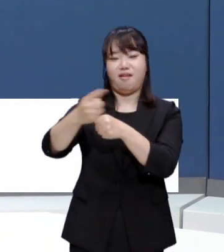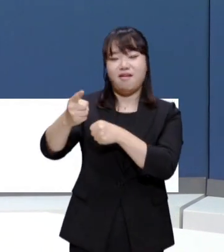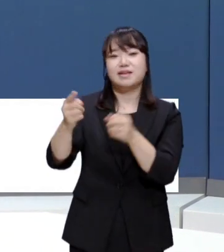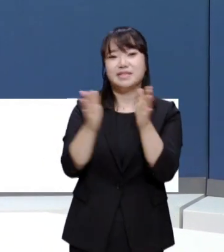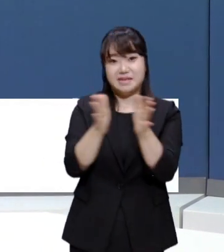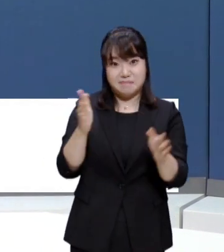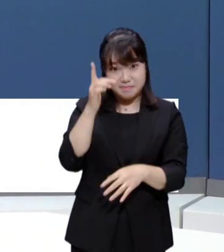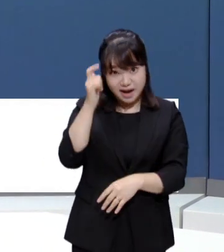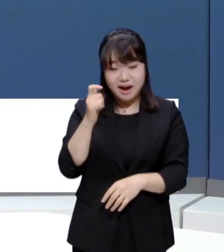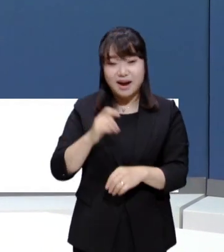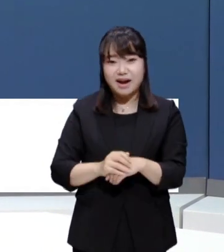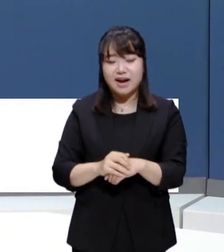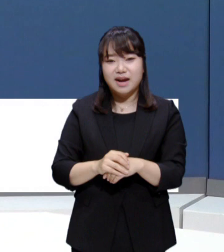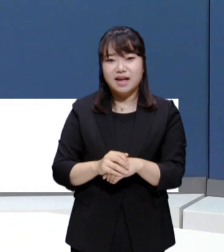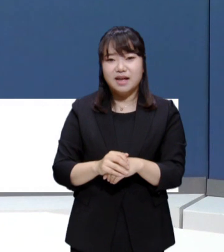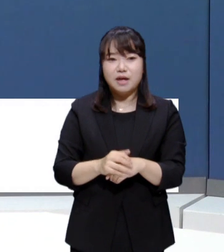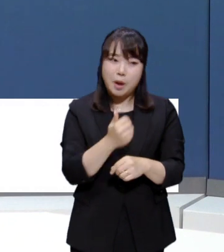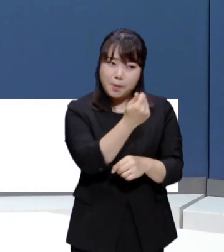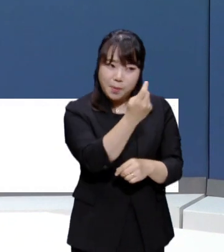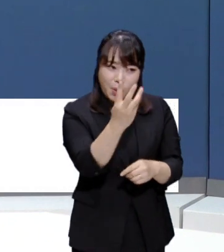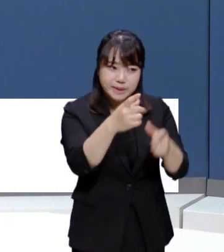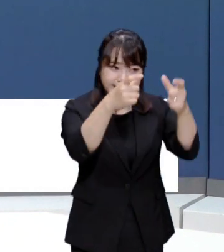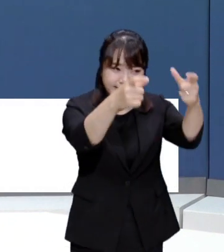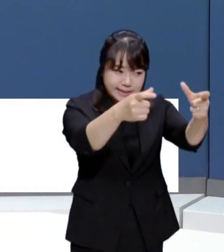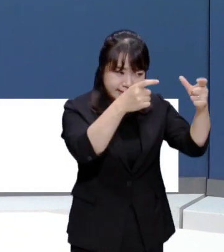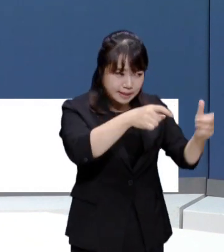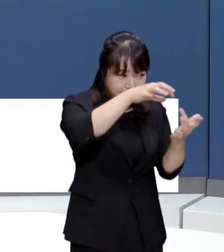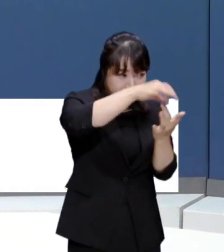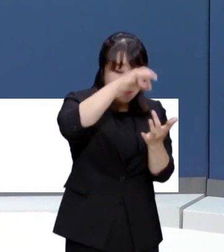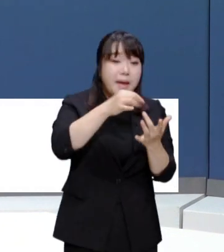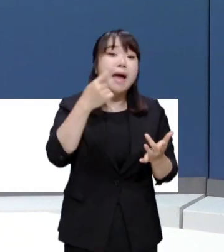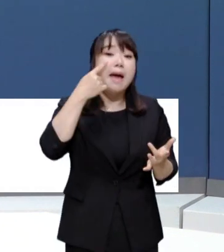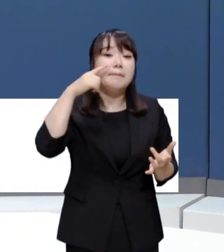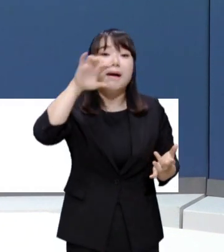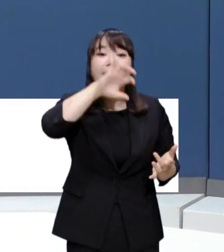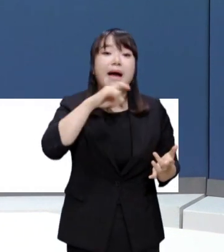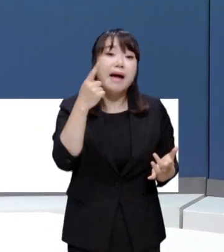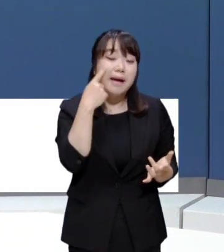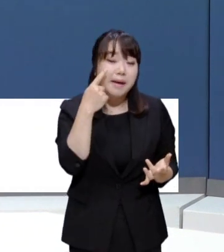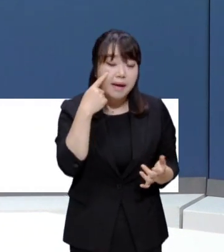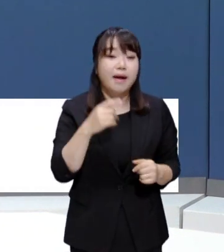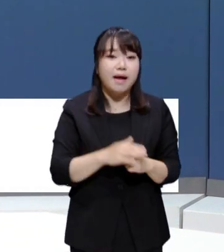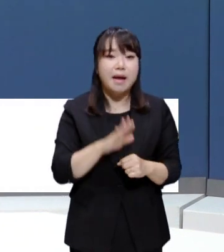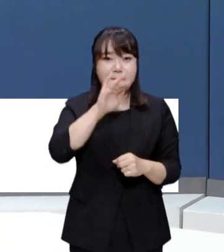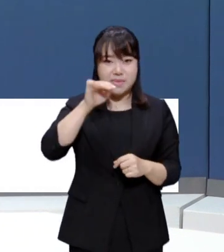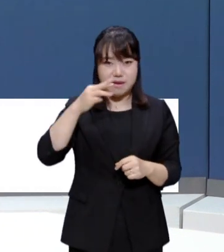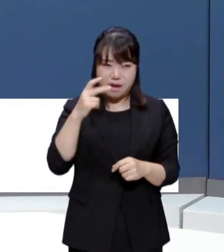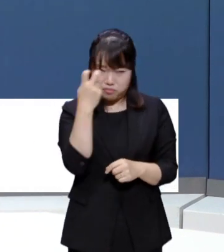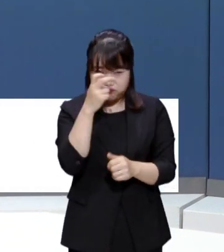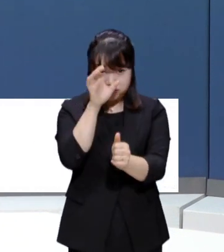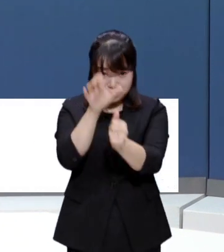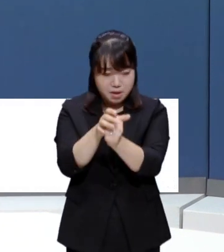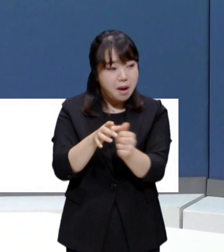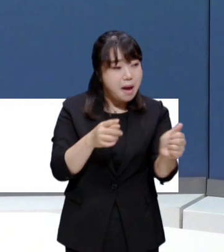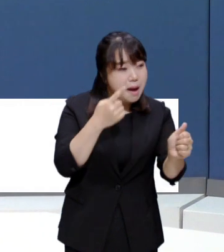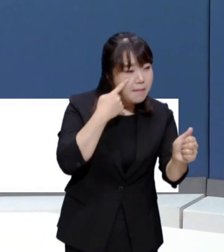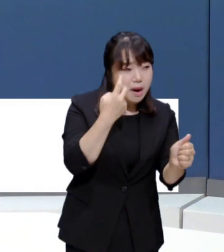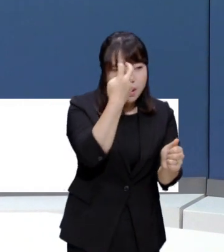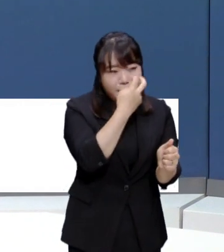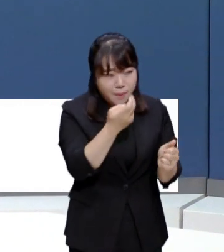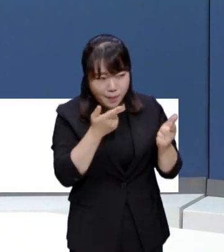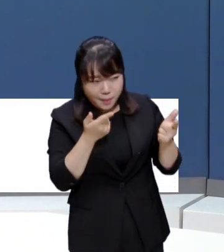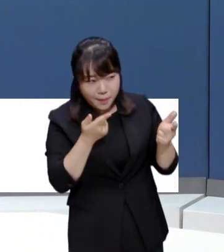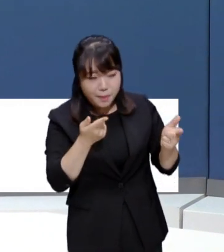겁니다. 네. 몇 군데 지역을 선별해서 먼저 시행을 해보고 그리고 사전에 좀 이런 검토들이 되고 나면